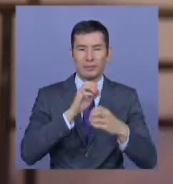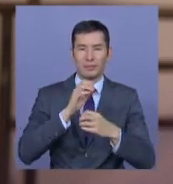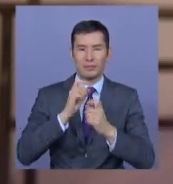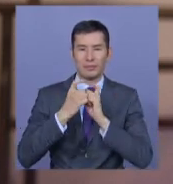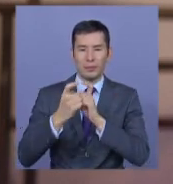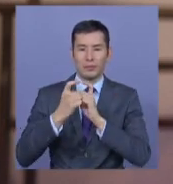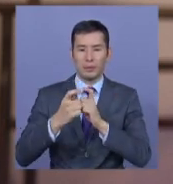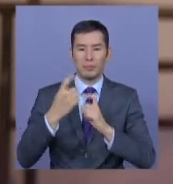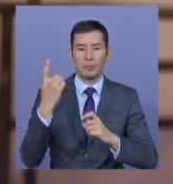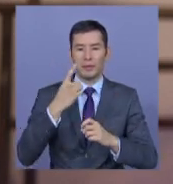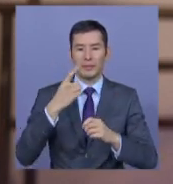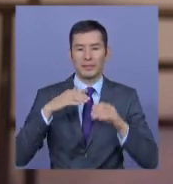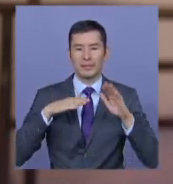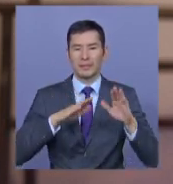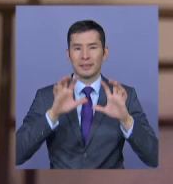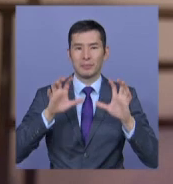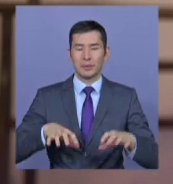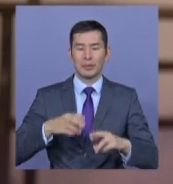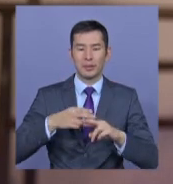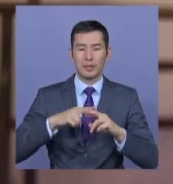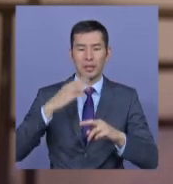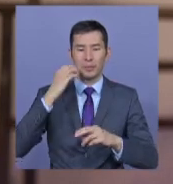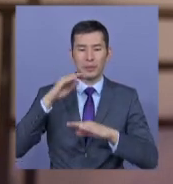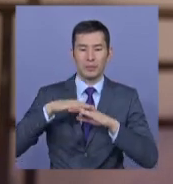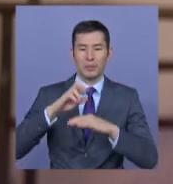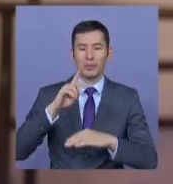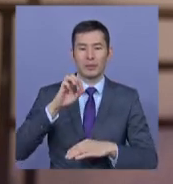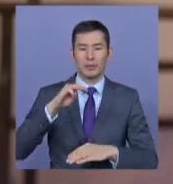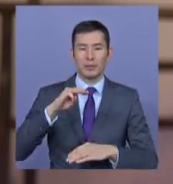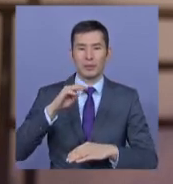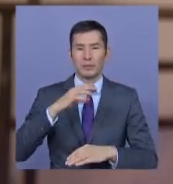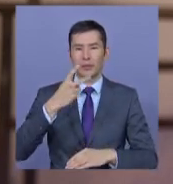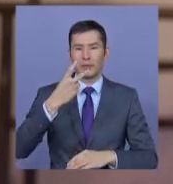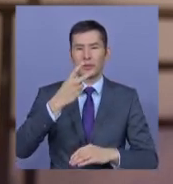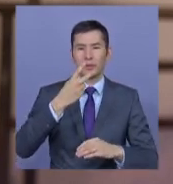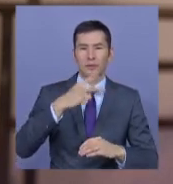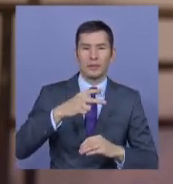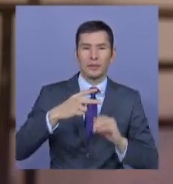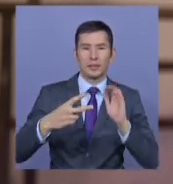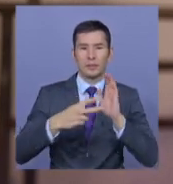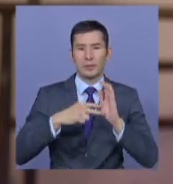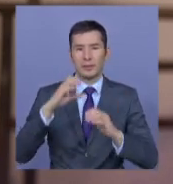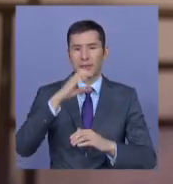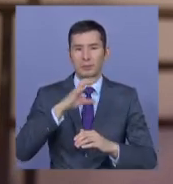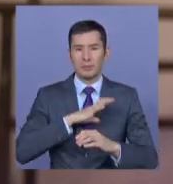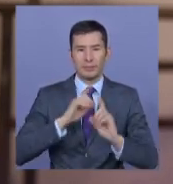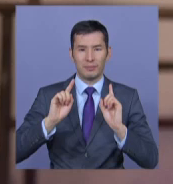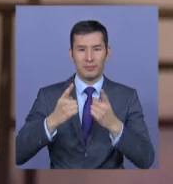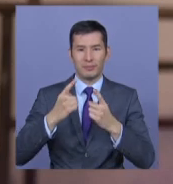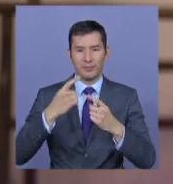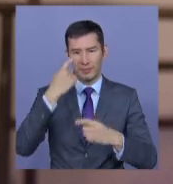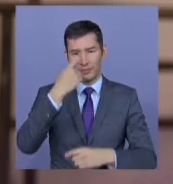орынбасары Олжас Бектенов Алматы облысы әкімінің орынбасары Бағдат Мәнізоровты 27 қыркүйекте қамалды деп хабарлаған